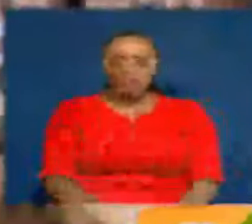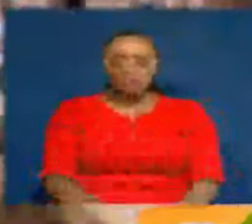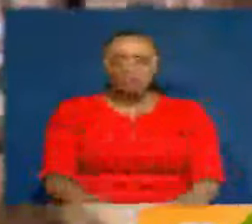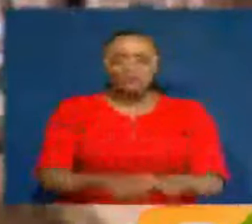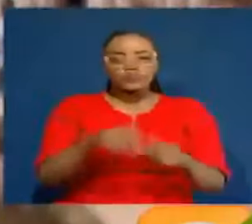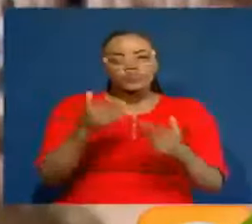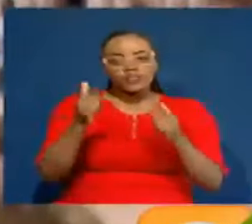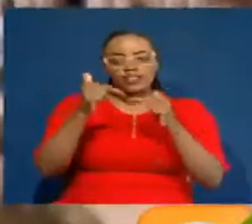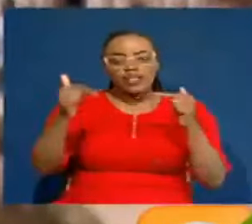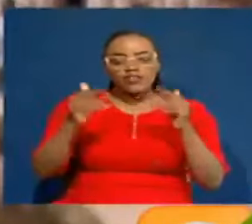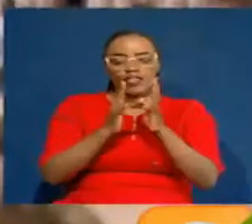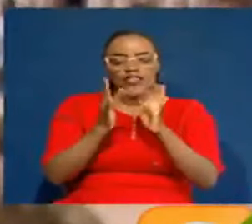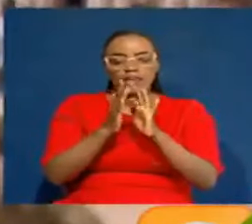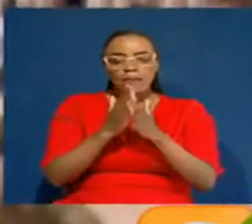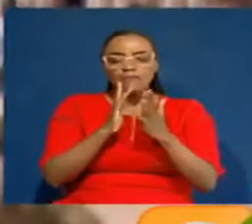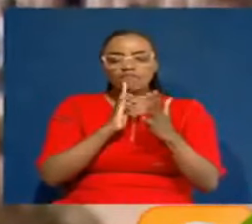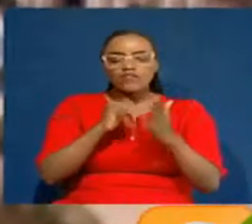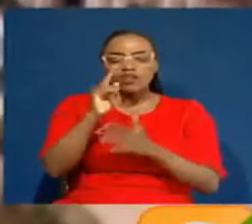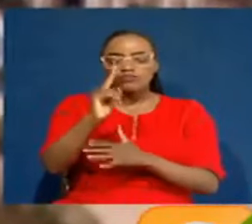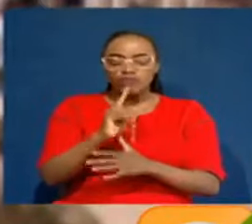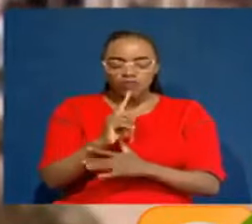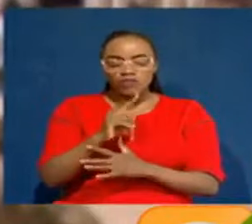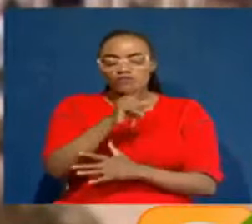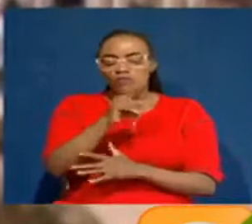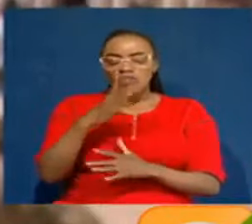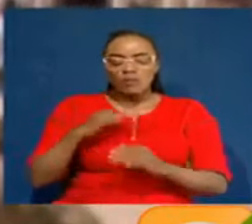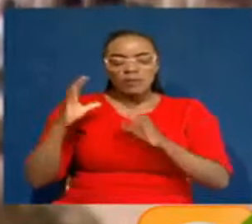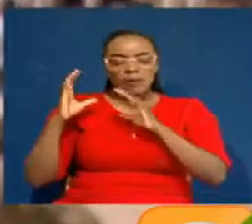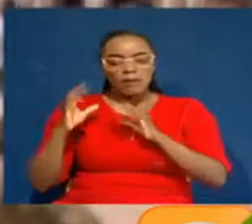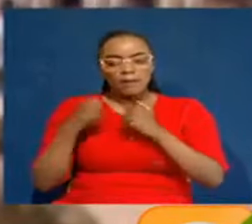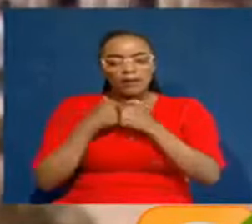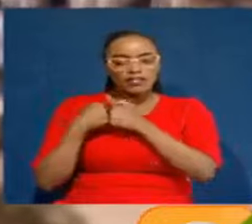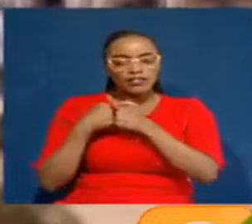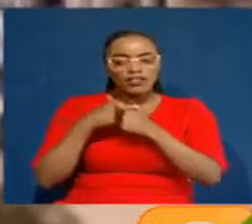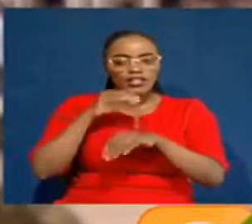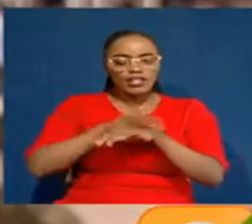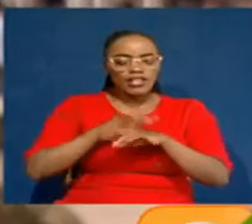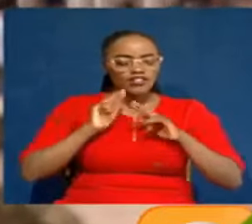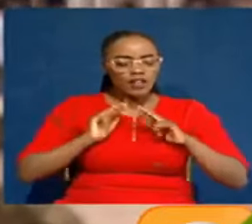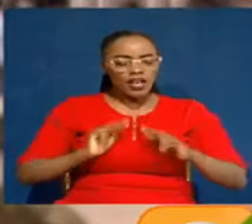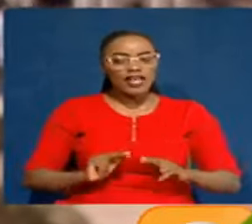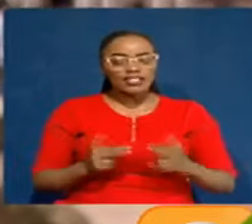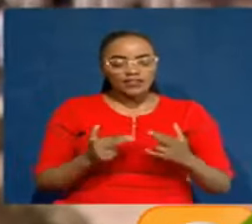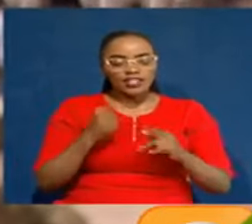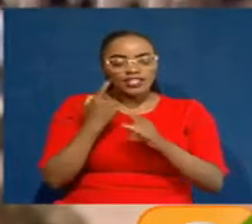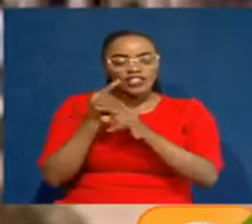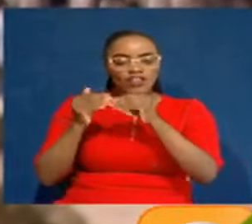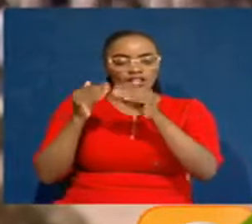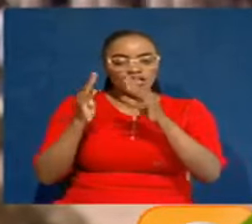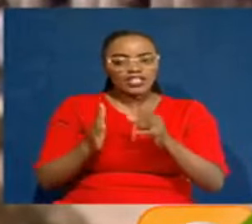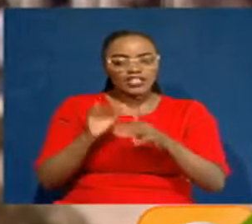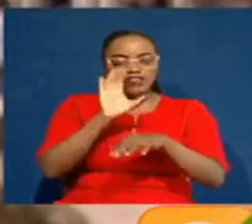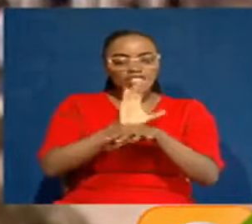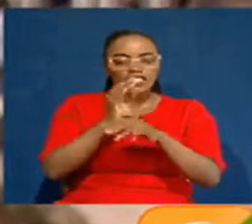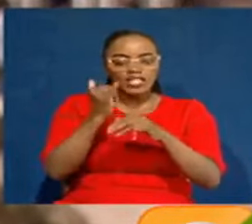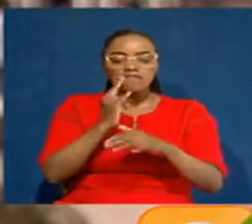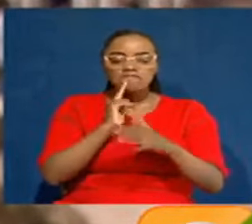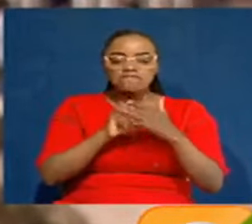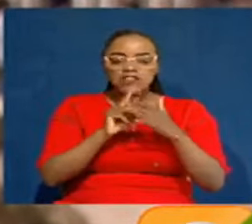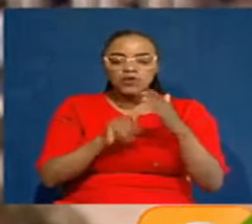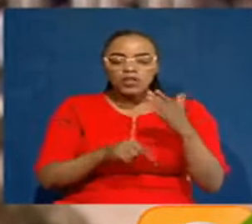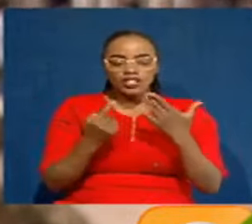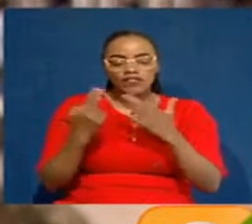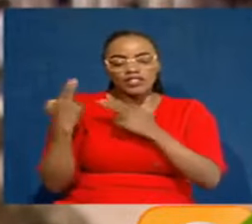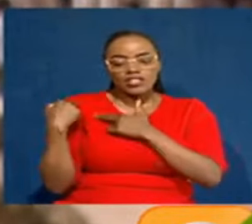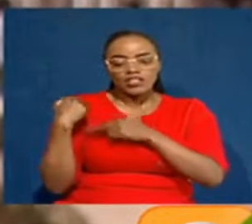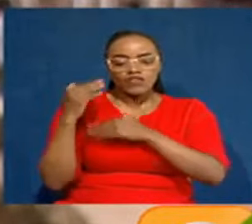Sawia na jinsi Biblia inavyosema, njooni kwangu mlolemewa na mizigo nanyi mtapata faraja. Viongozi mbalimbali wa kanisa sasa wanasema ni